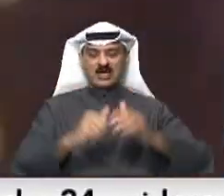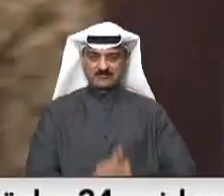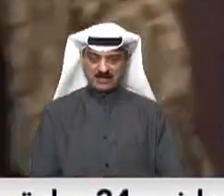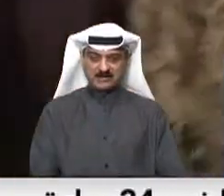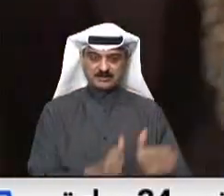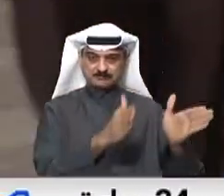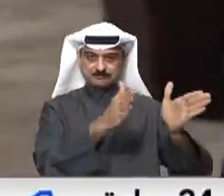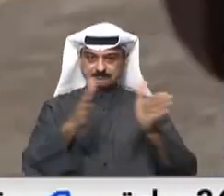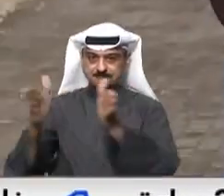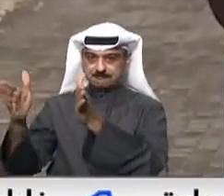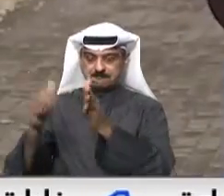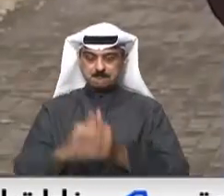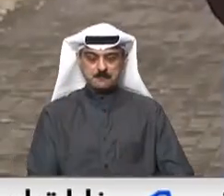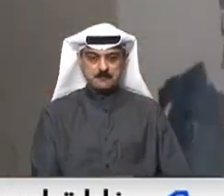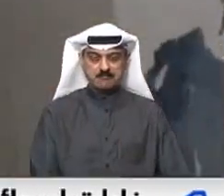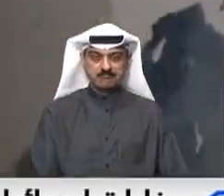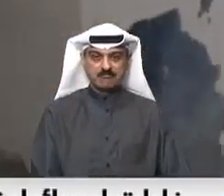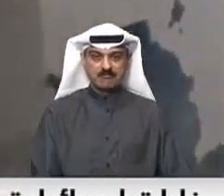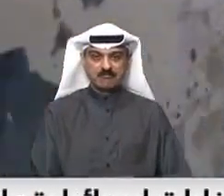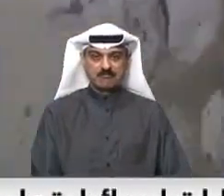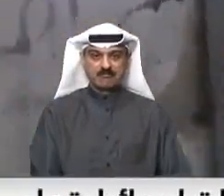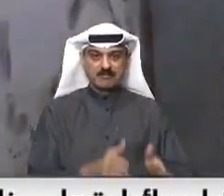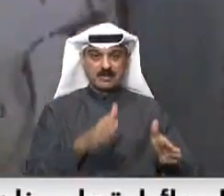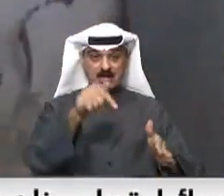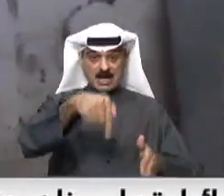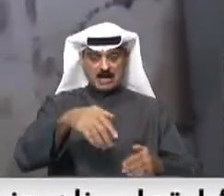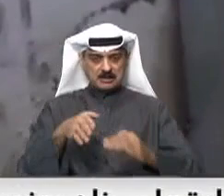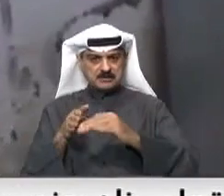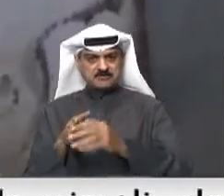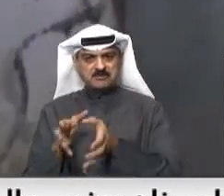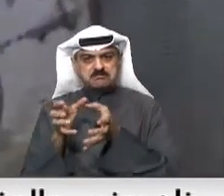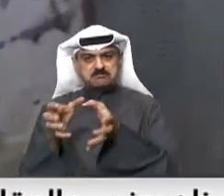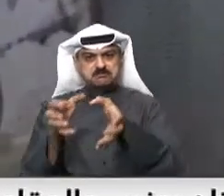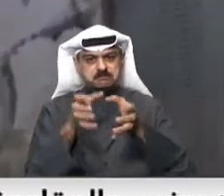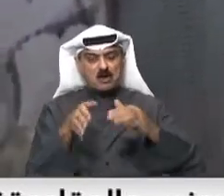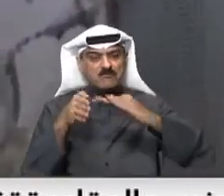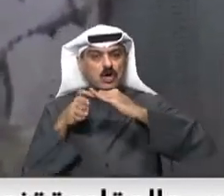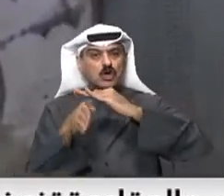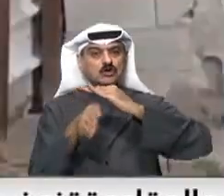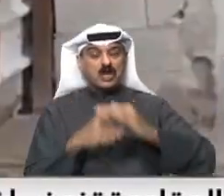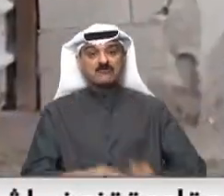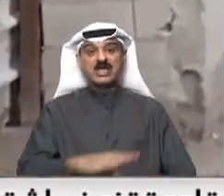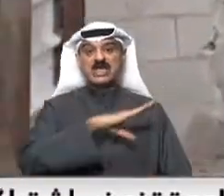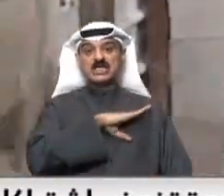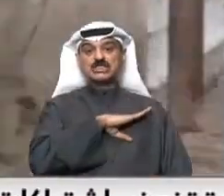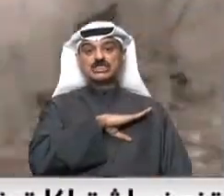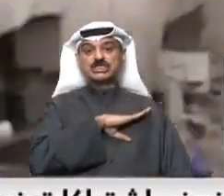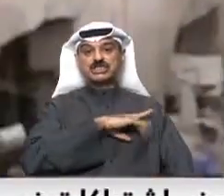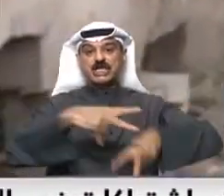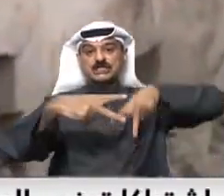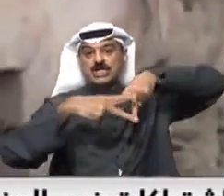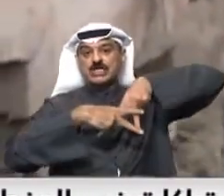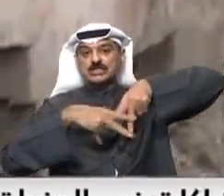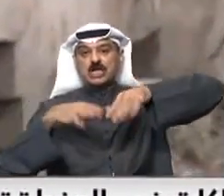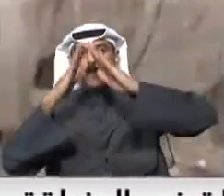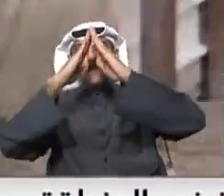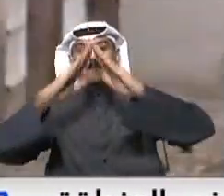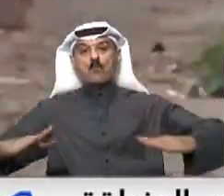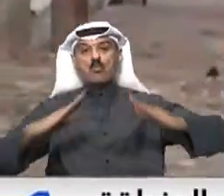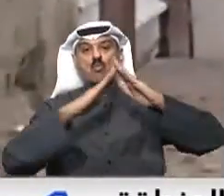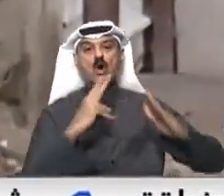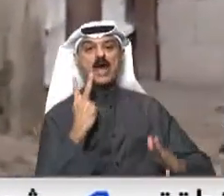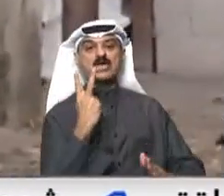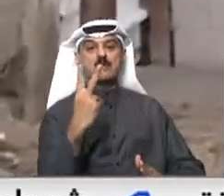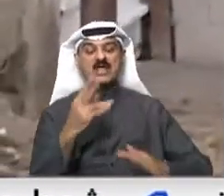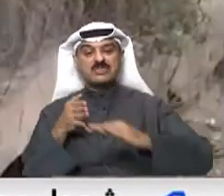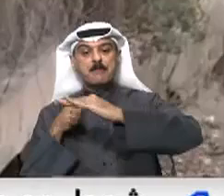الصفقة التي يتم الحديث عنها. وتزامنا مع اقتحامات المستوطنين، اقتحم جيش الاحتلال مخيمي بلاطة وعين السلطان